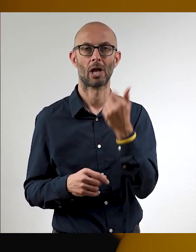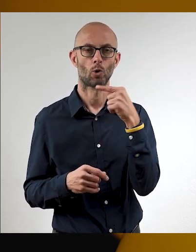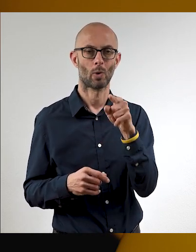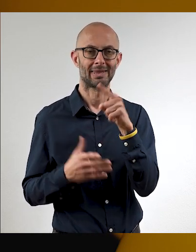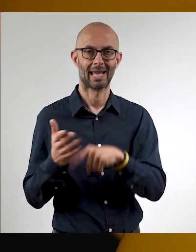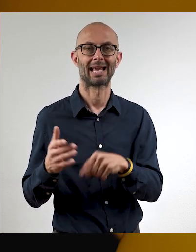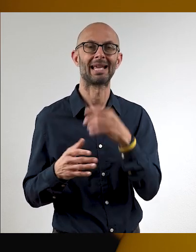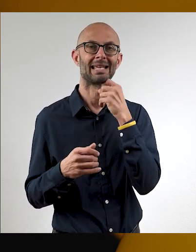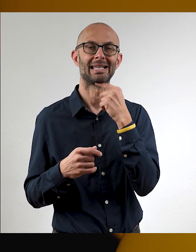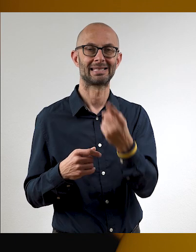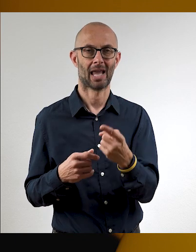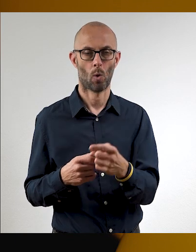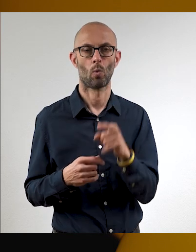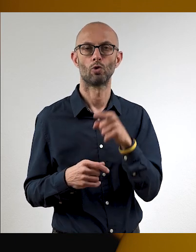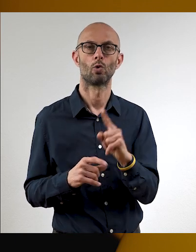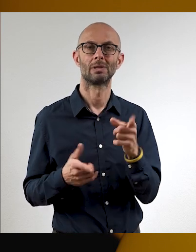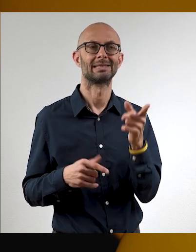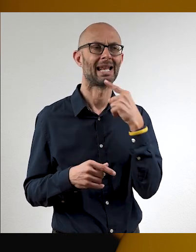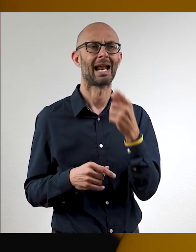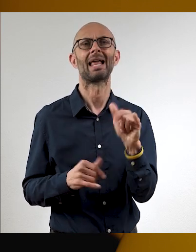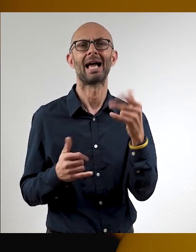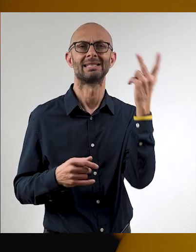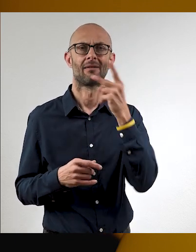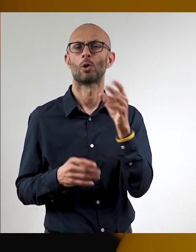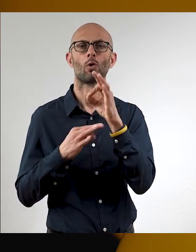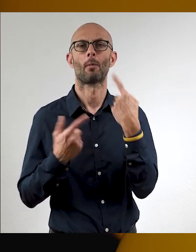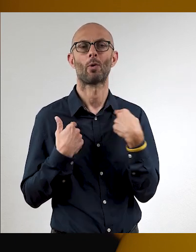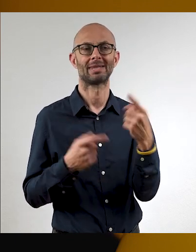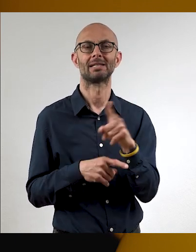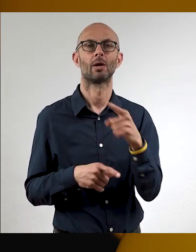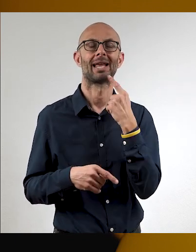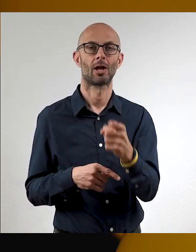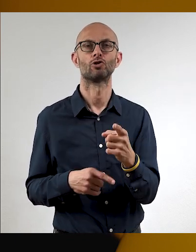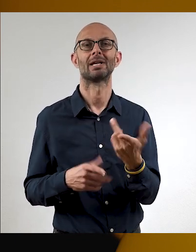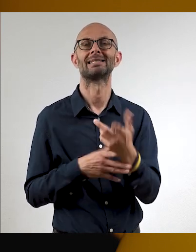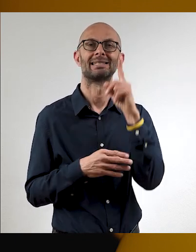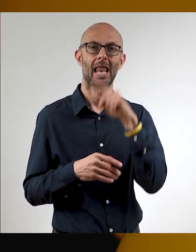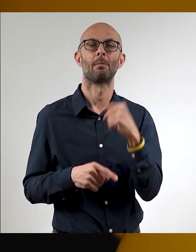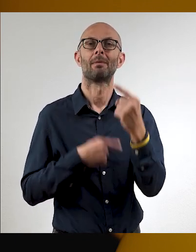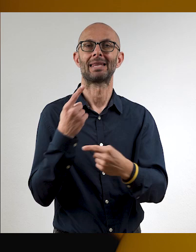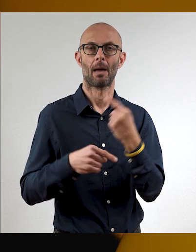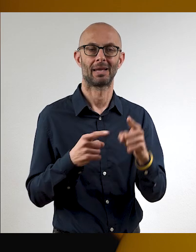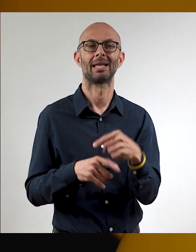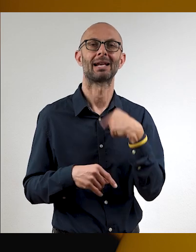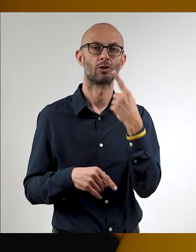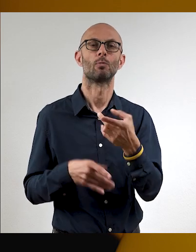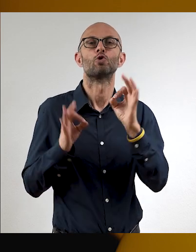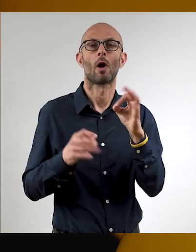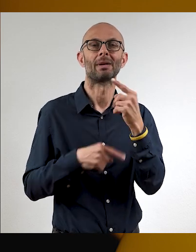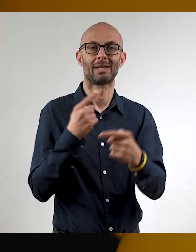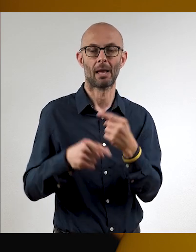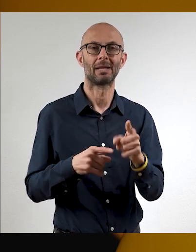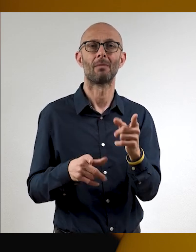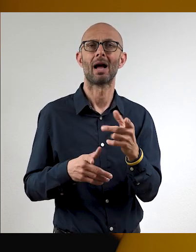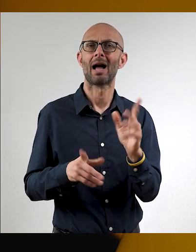od teh izjav? Ja. To rekla si seveda, ja, nihče od nas tega ne izreče z slabimi nameni, izrečemo z dobrimi nameni.